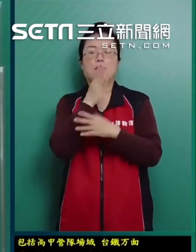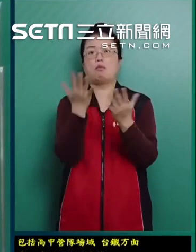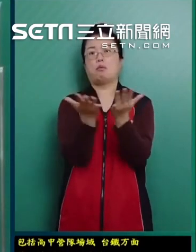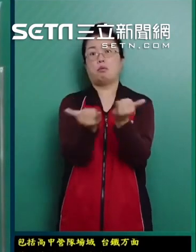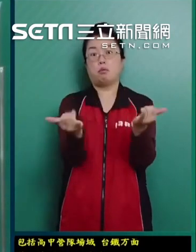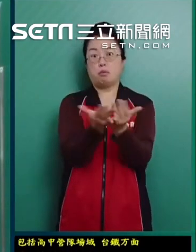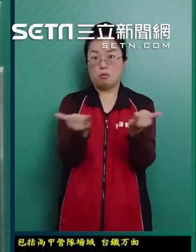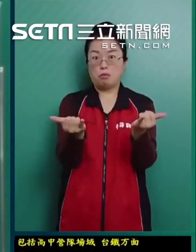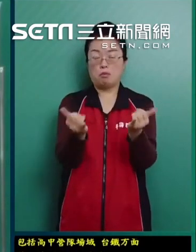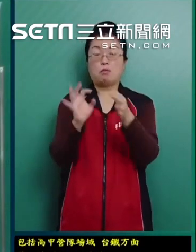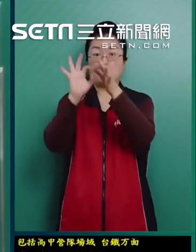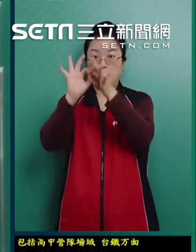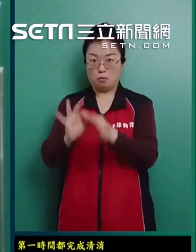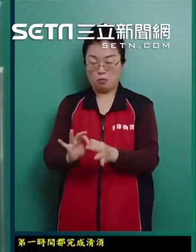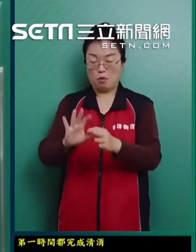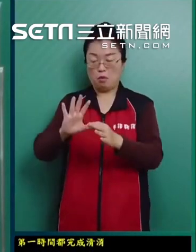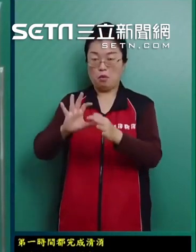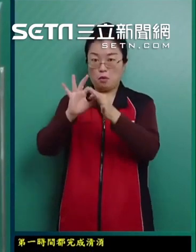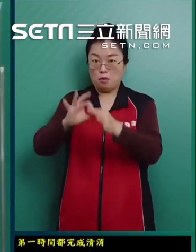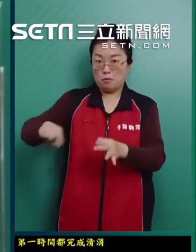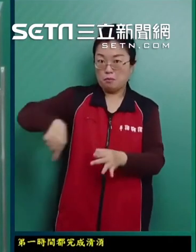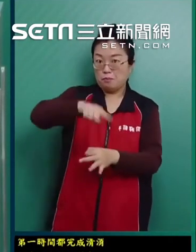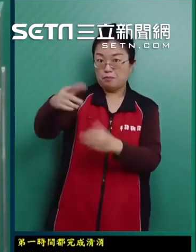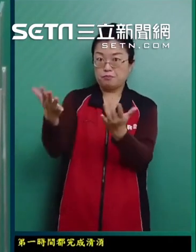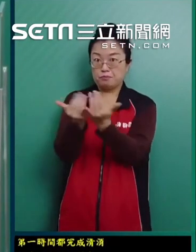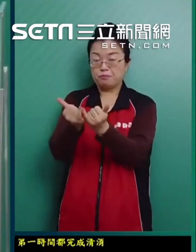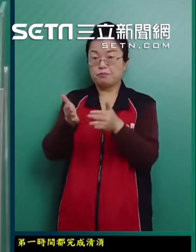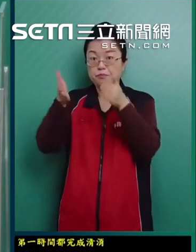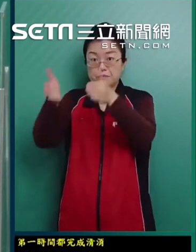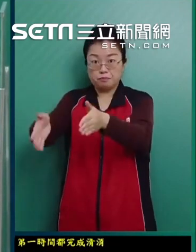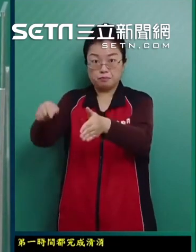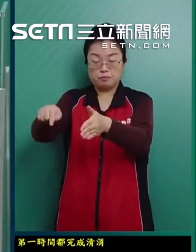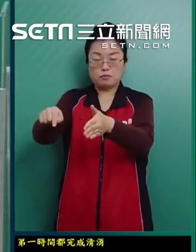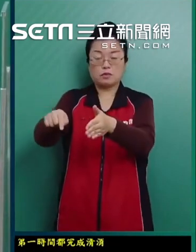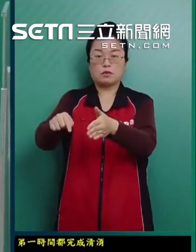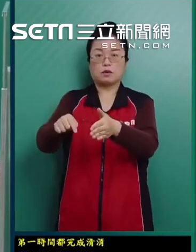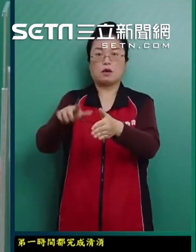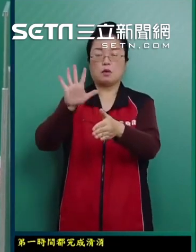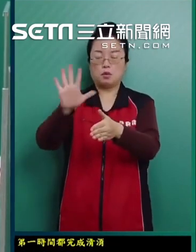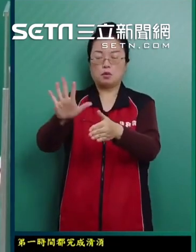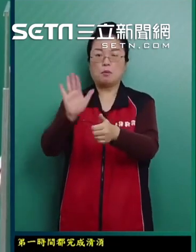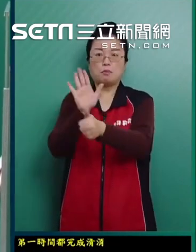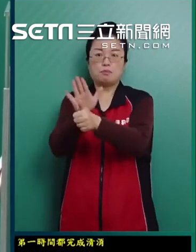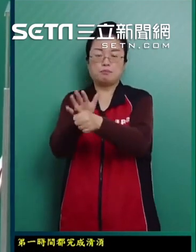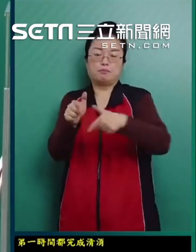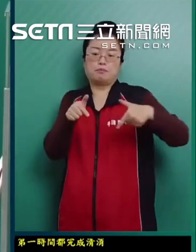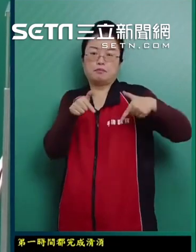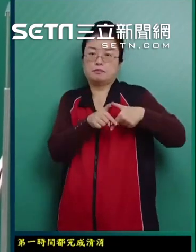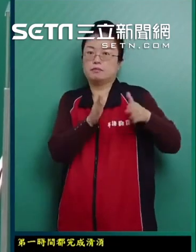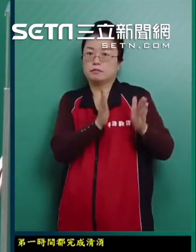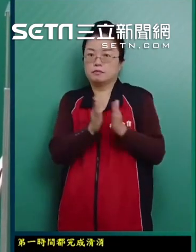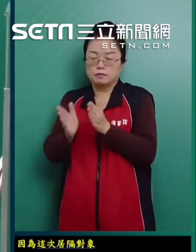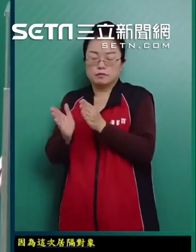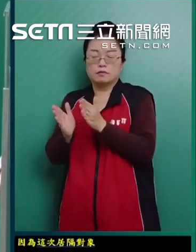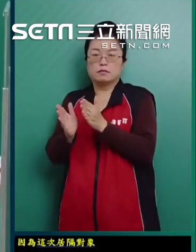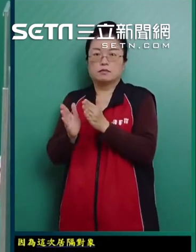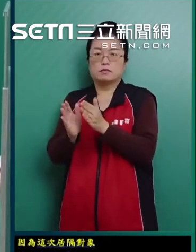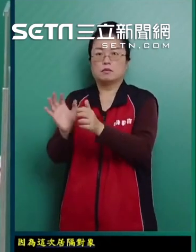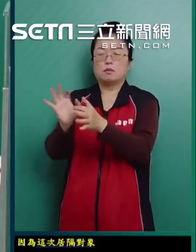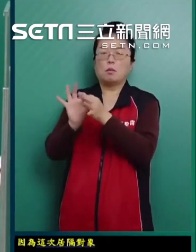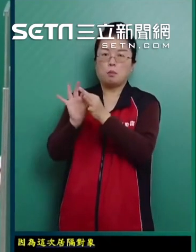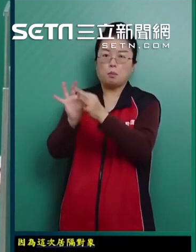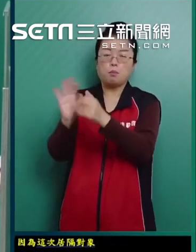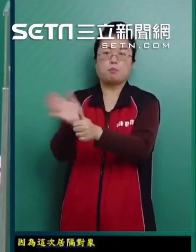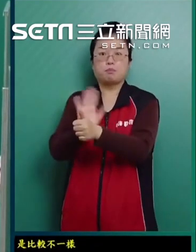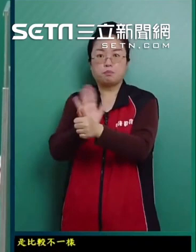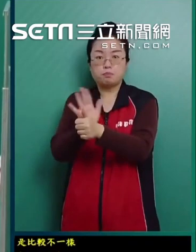局有针对这些居隔的学生做心理支持的关怀作为，全部的学生都会进行电话关怀，